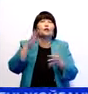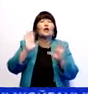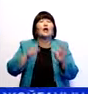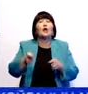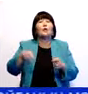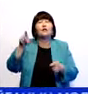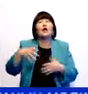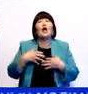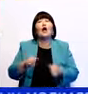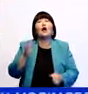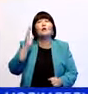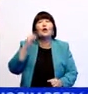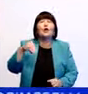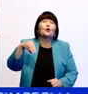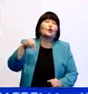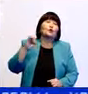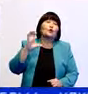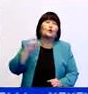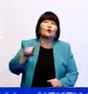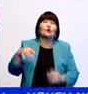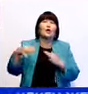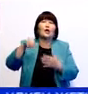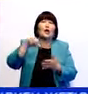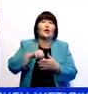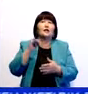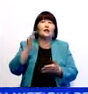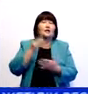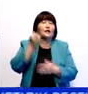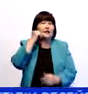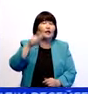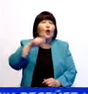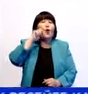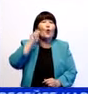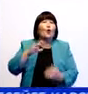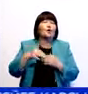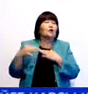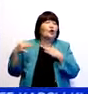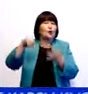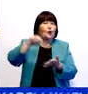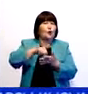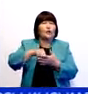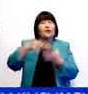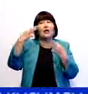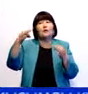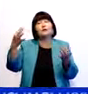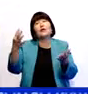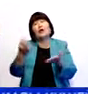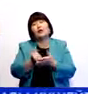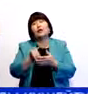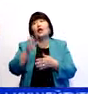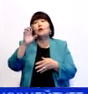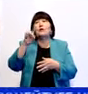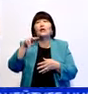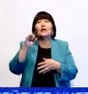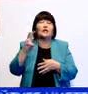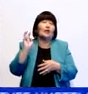президентіміз аман болсын. Төлеген Жүнісов көкірегінде қан майданның тарихы жатқан ардагер. Украина жерінде ұрысқа кірген ардагер бейбітшілік орнату мақсатында Берлинге дейін